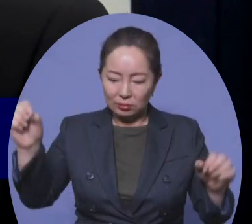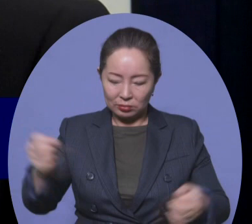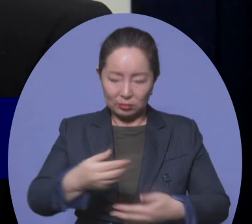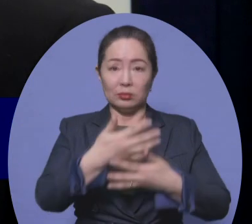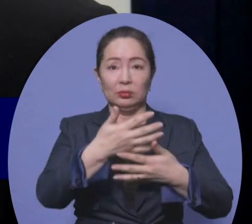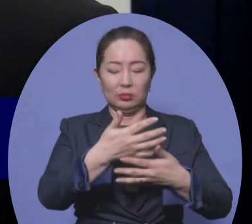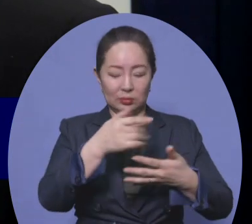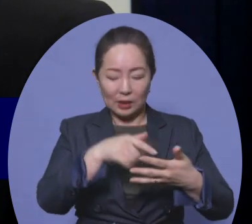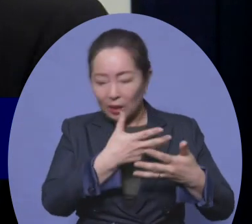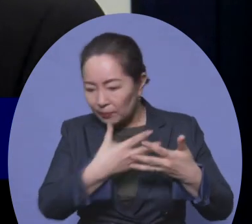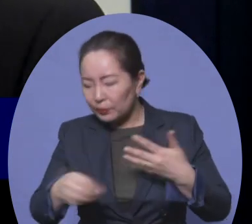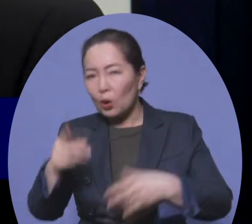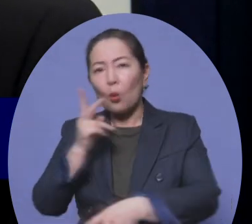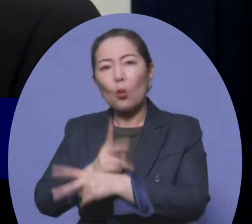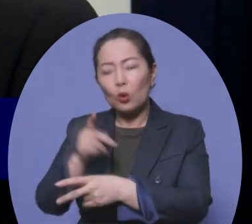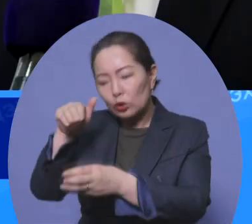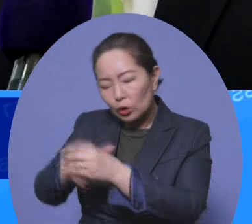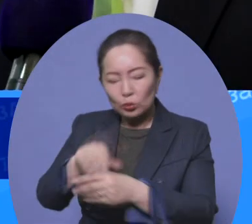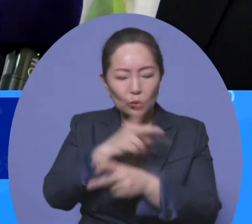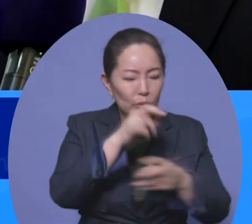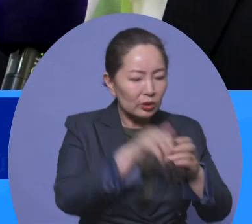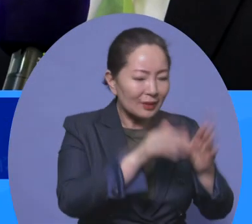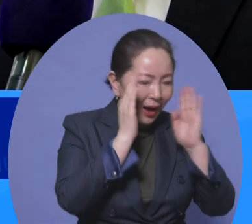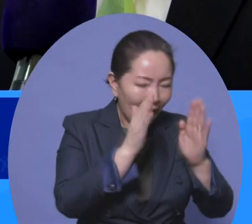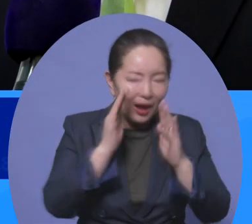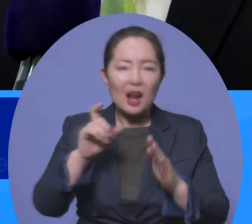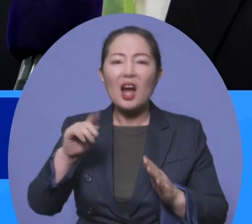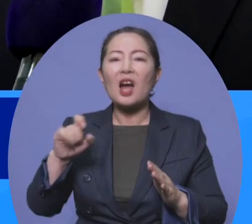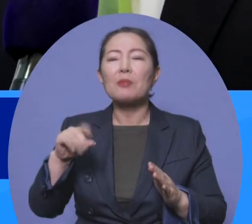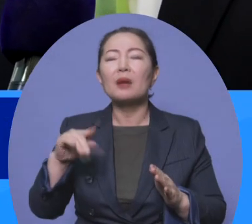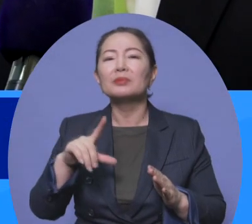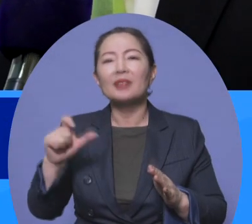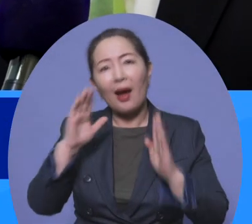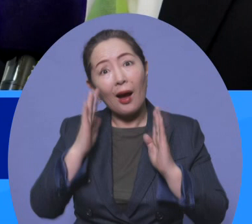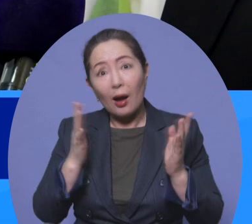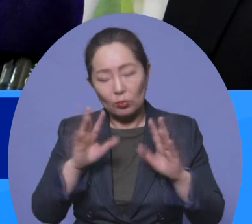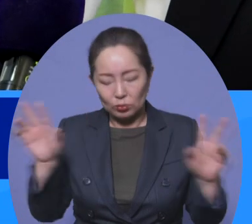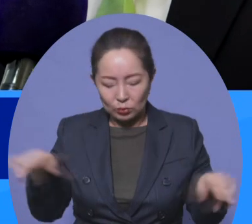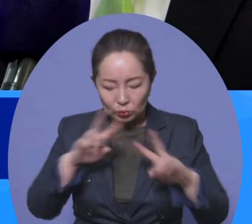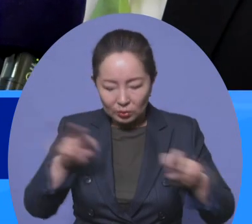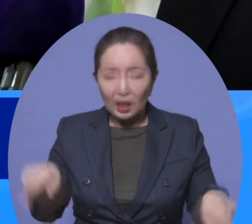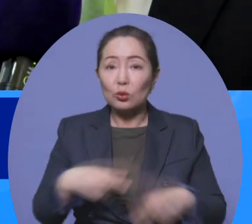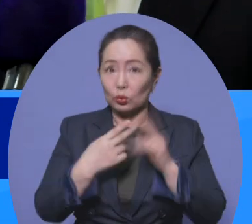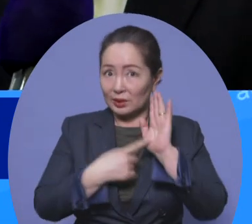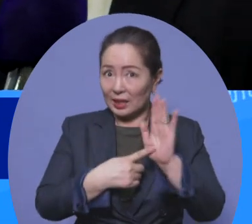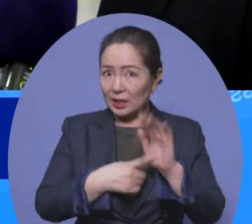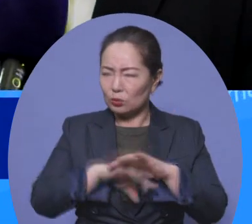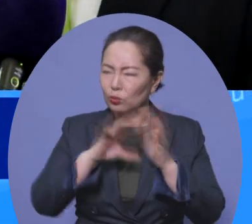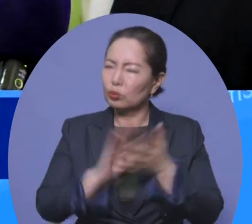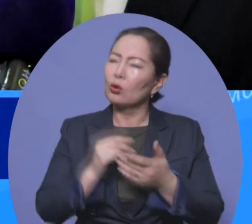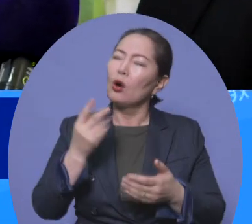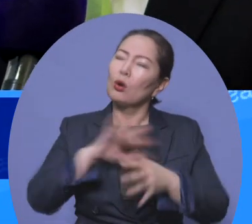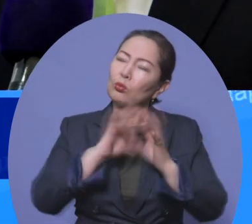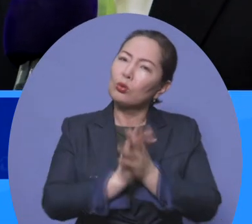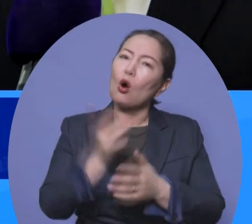нь бол ямар хуулиуд дээр илүү их одоо хэм хэмжээний брэнд анхаарах хэрэгтэй вэ гэдэг дээр бол судалгааны дүгнэлтээ бол гаргасан байгаа. Нийтдээ 20 гаруй